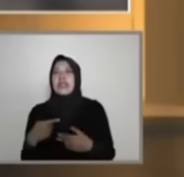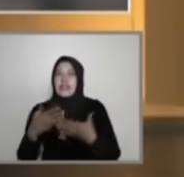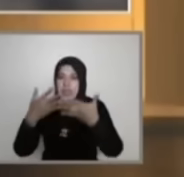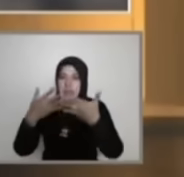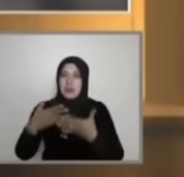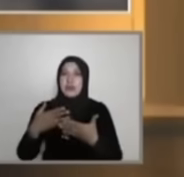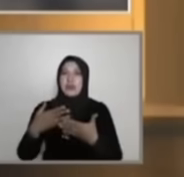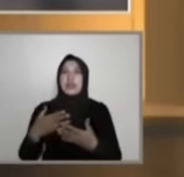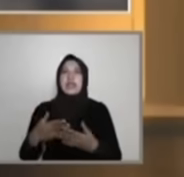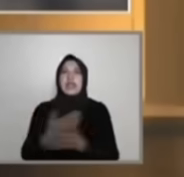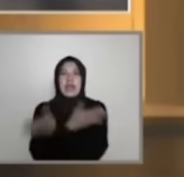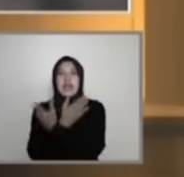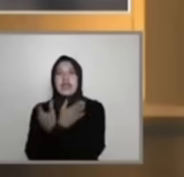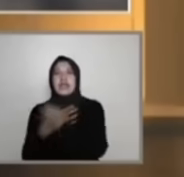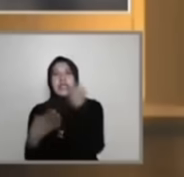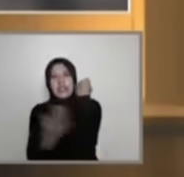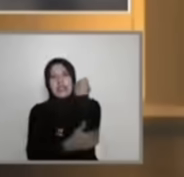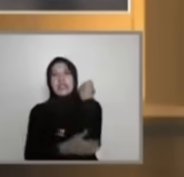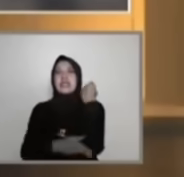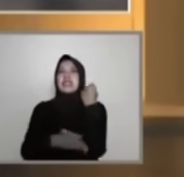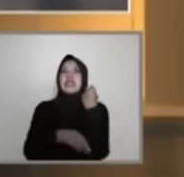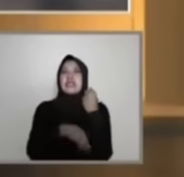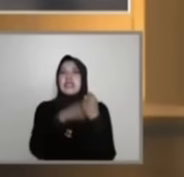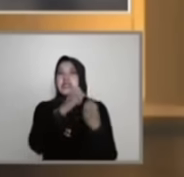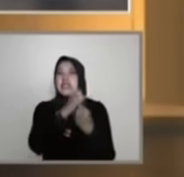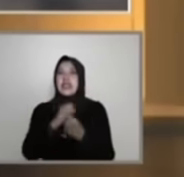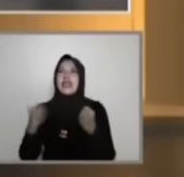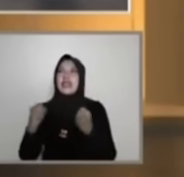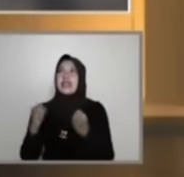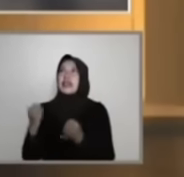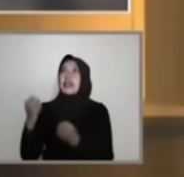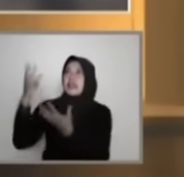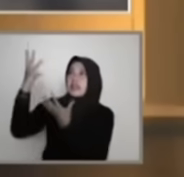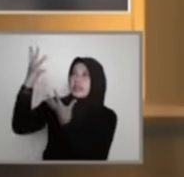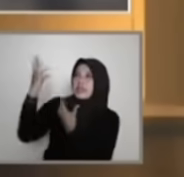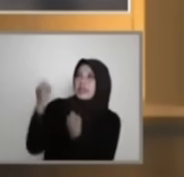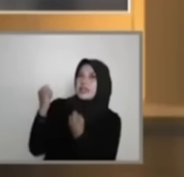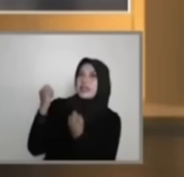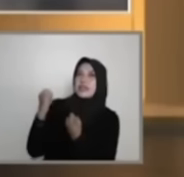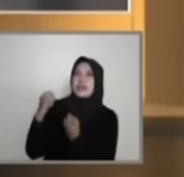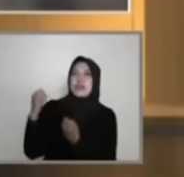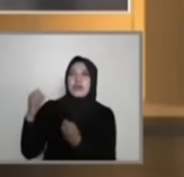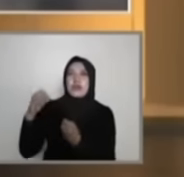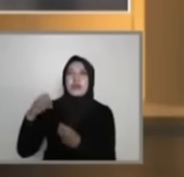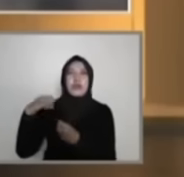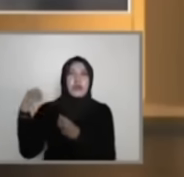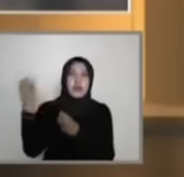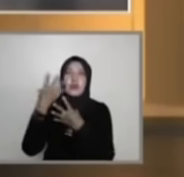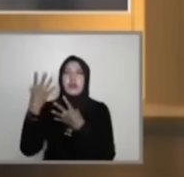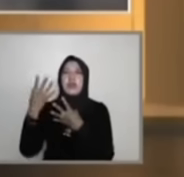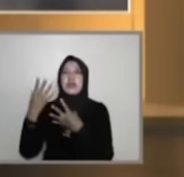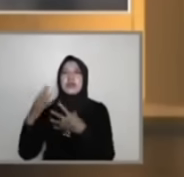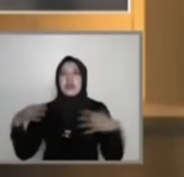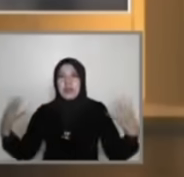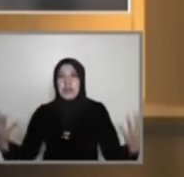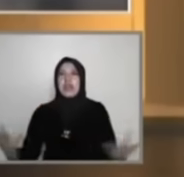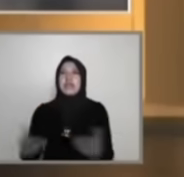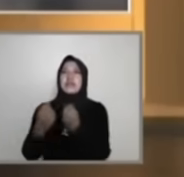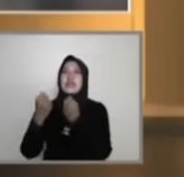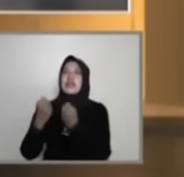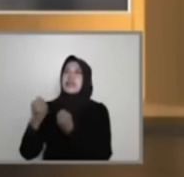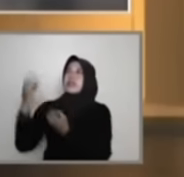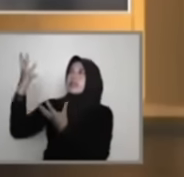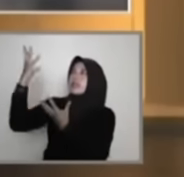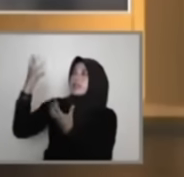dan Aceh sebagai nanggro syariat, satu-satunya provinsi yang diberikan kewenangan untuk melaksanakan